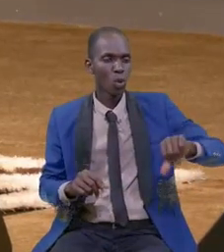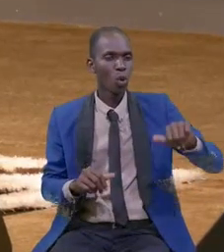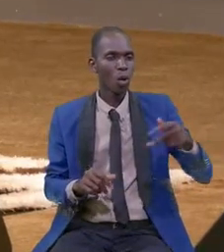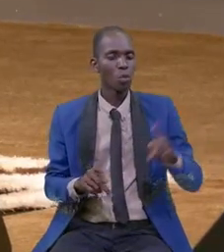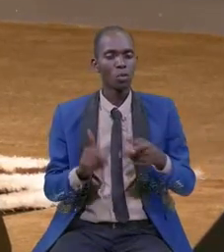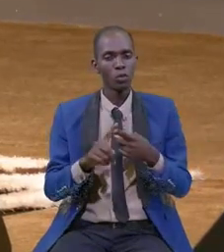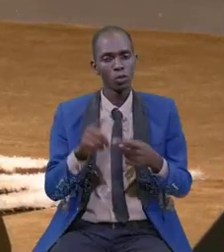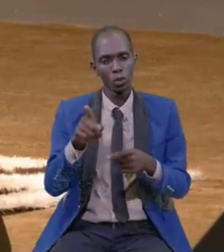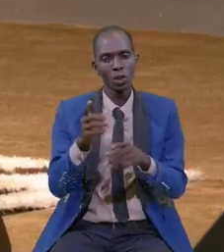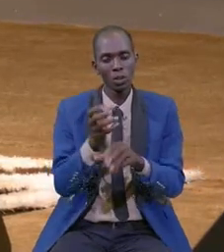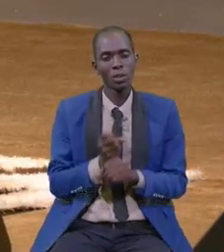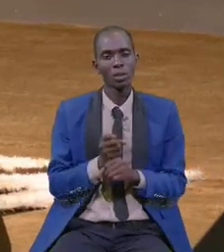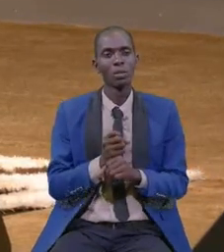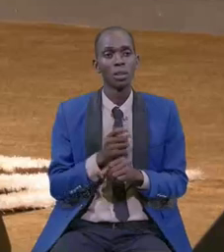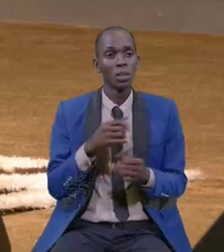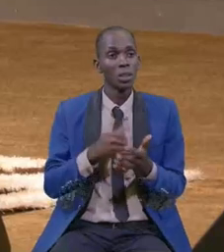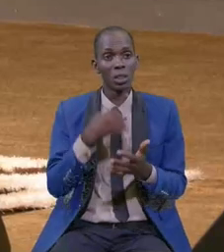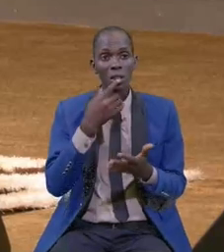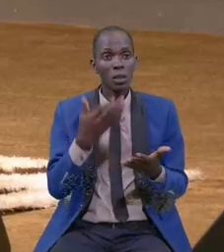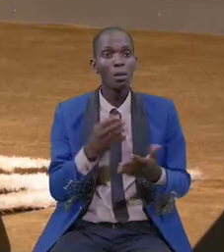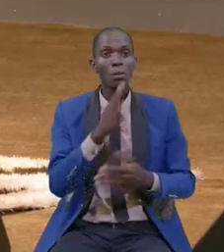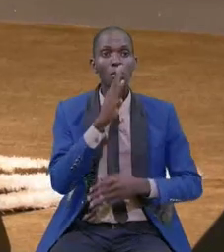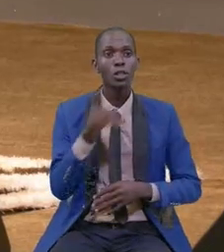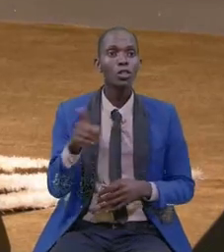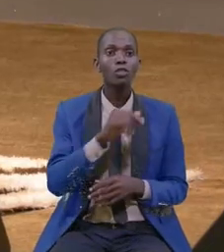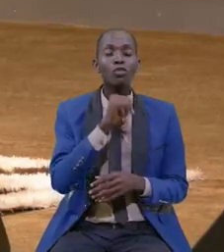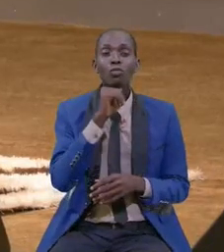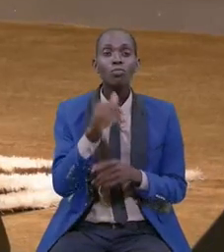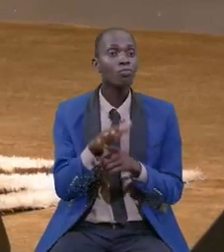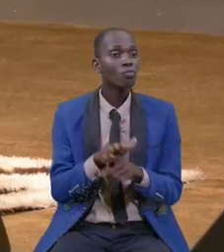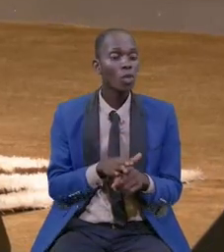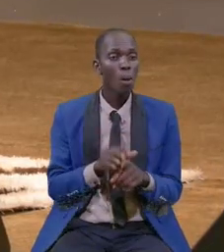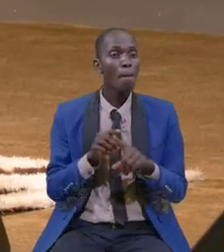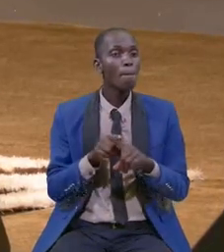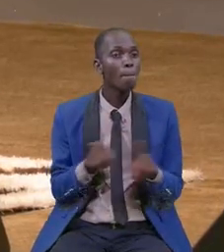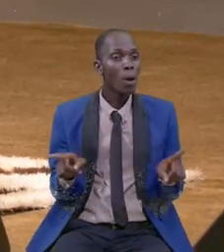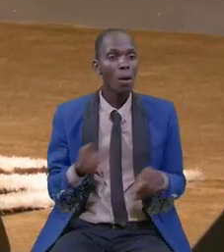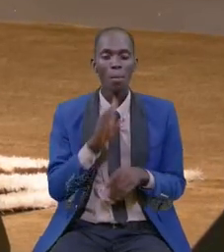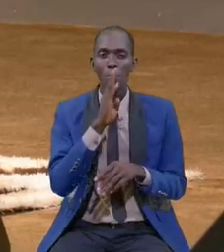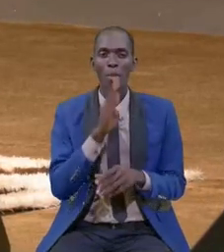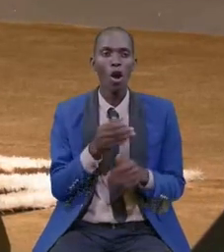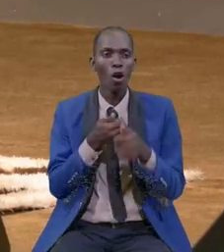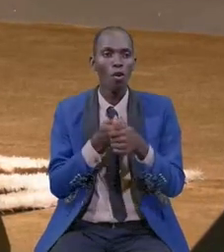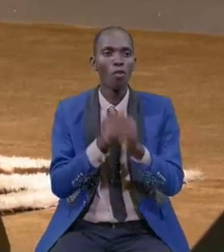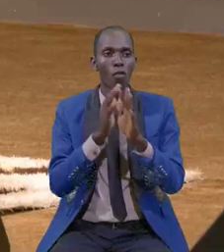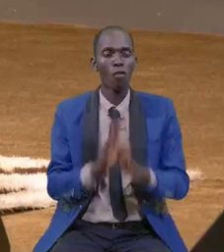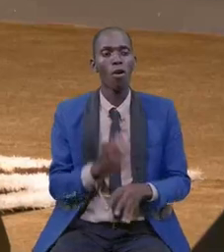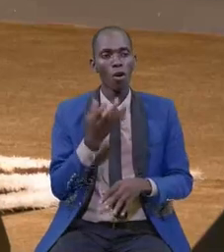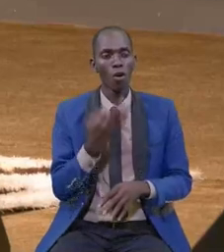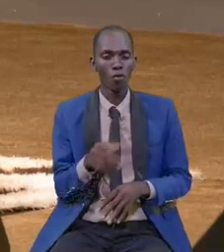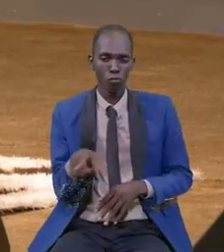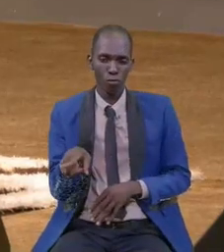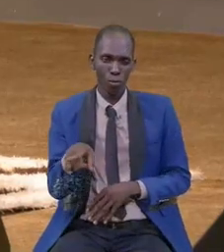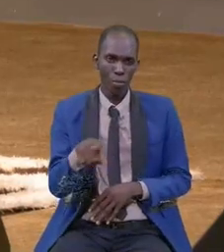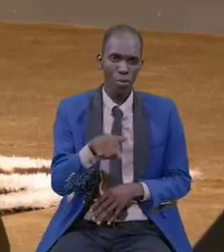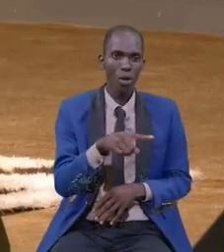là maintenant ne soyez pas ne vous relâchez point et soyez imitateurs de